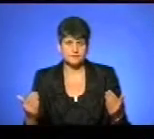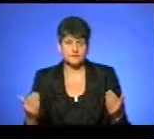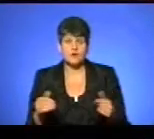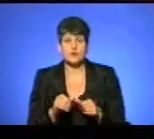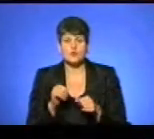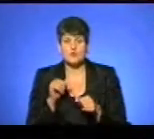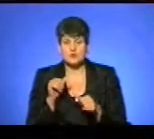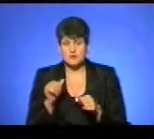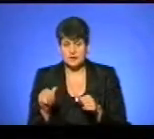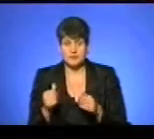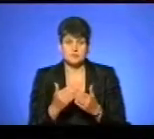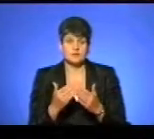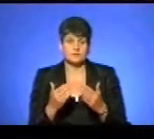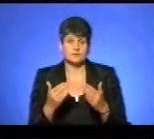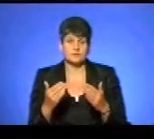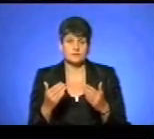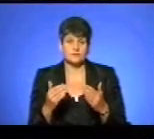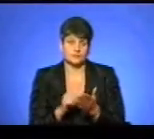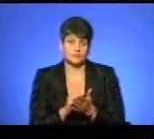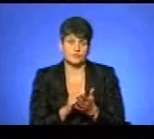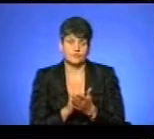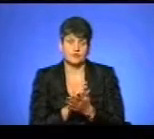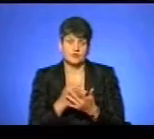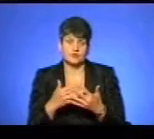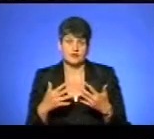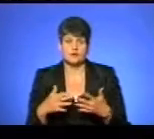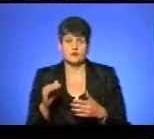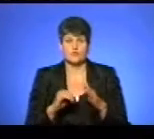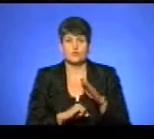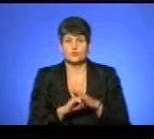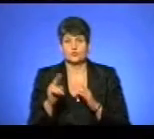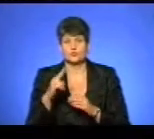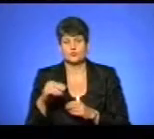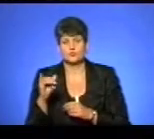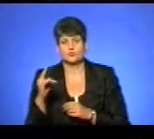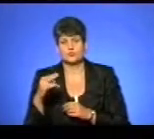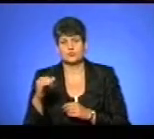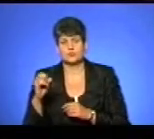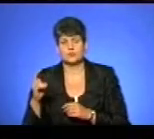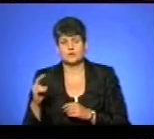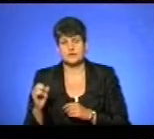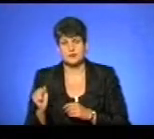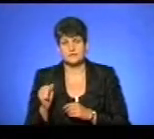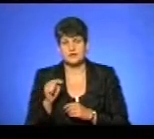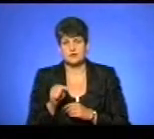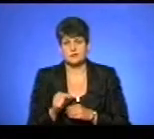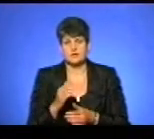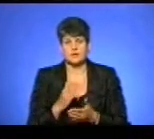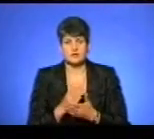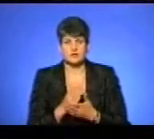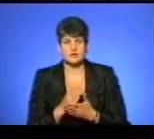такі публікації, видання з фонду Дідюка, які нам були передані з його фонду, і вони є тут